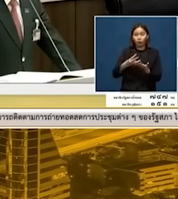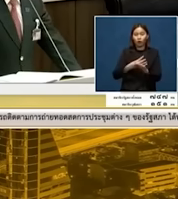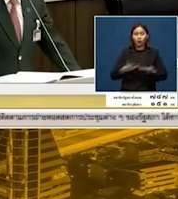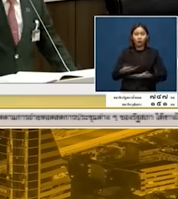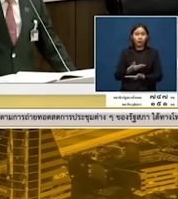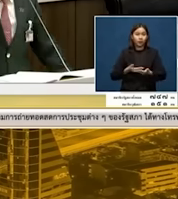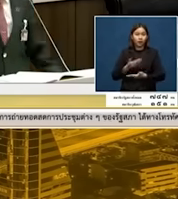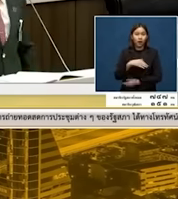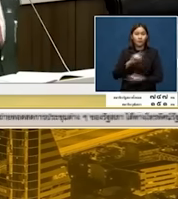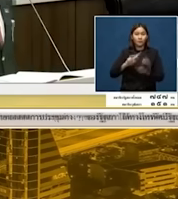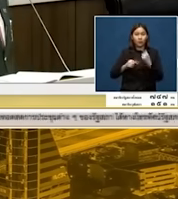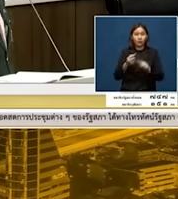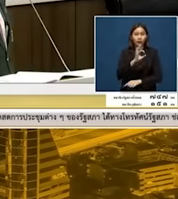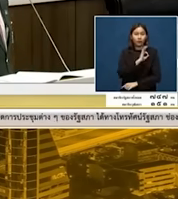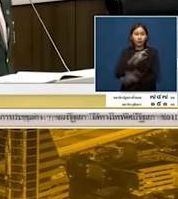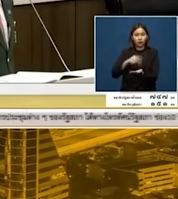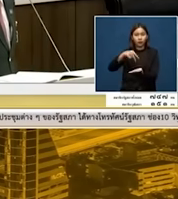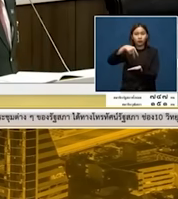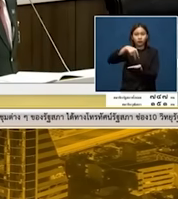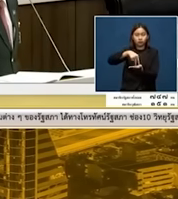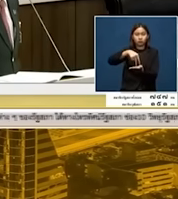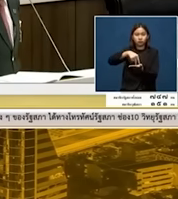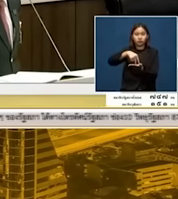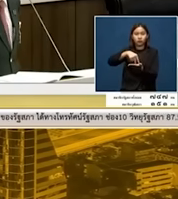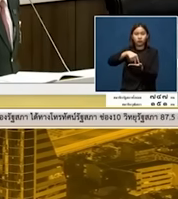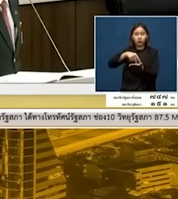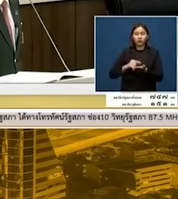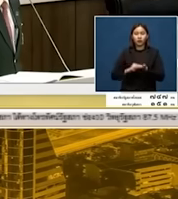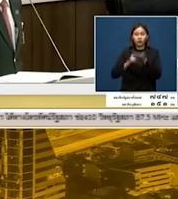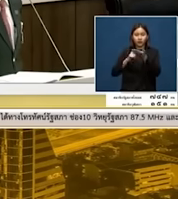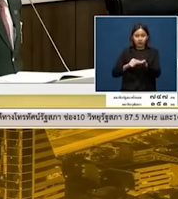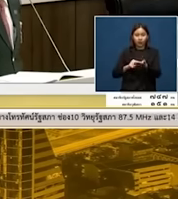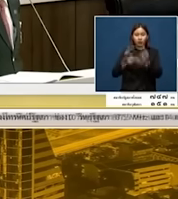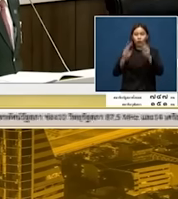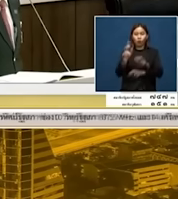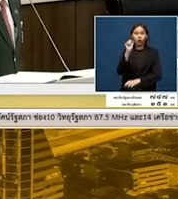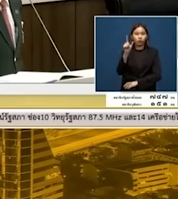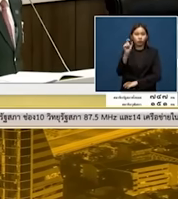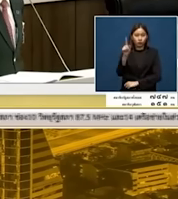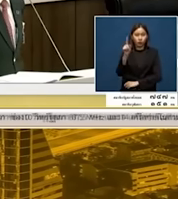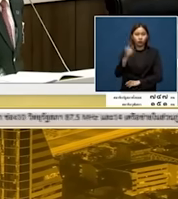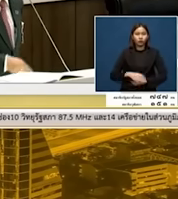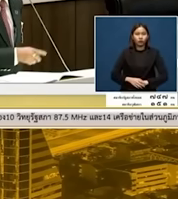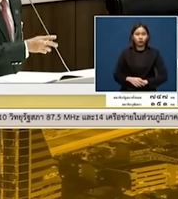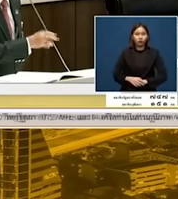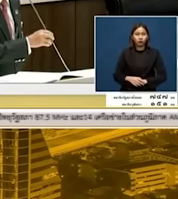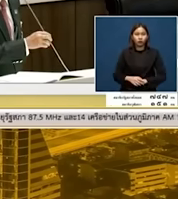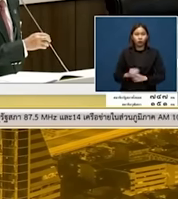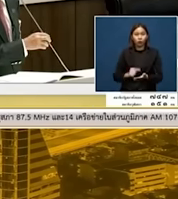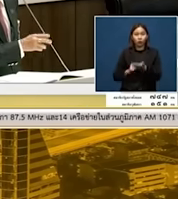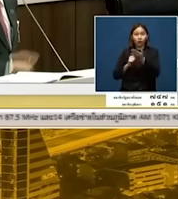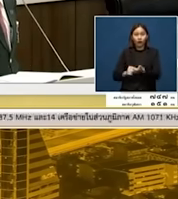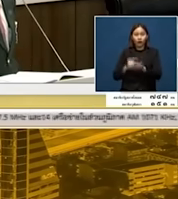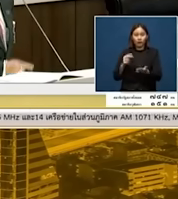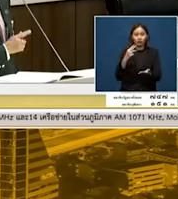ไม่คิดพลิกแพลงเลยเลยเห็นคนยื่นยติครบมีรองพบกูก็เออต้องเดินหน้าต่อไปแล้วจะมีประธานไว้ทำหอกอะ